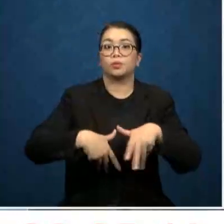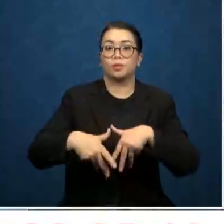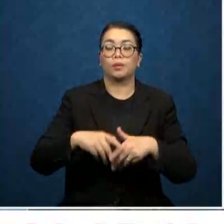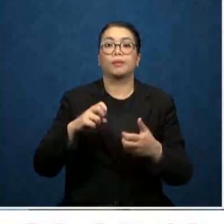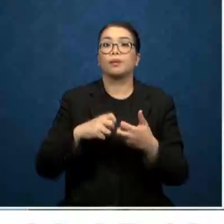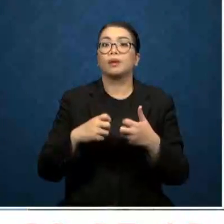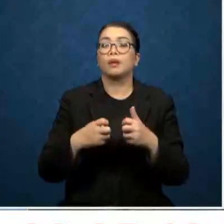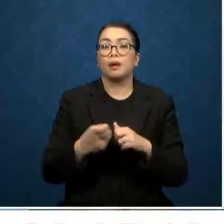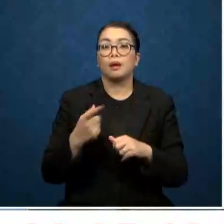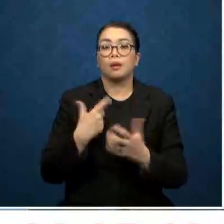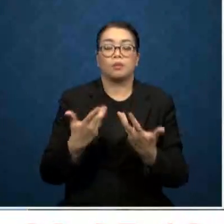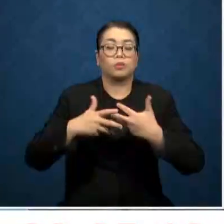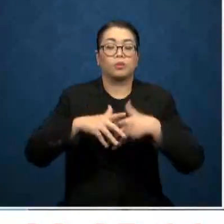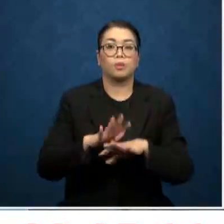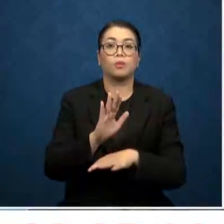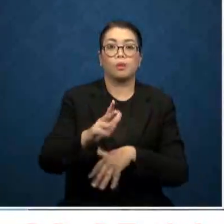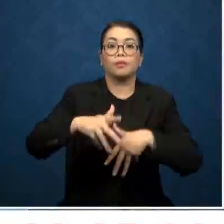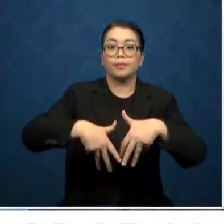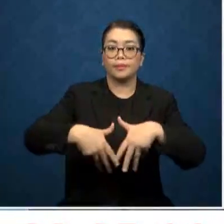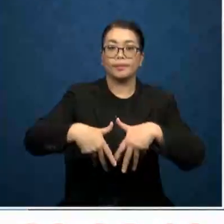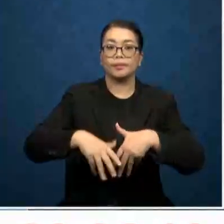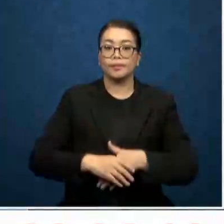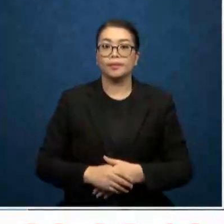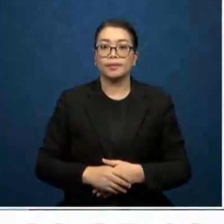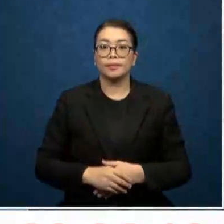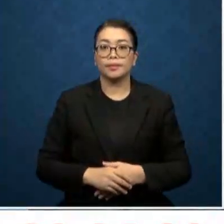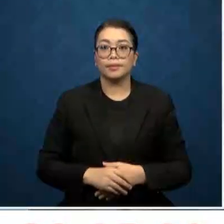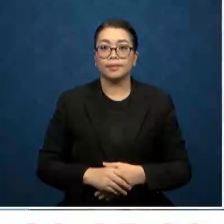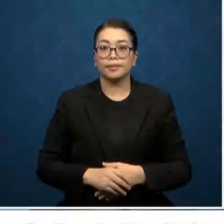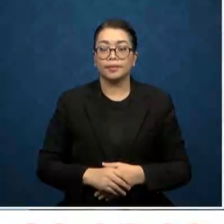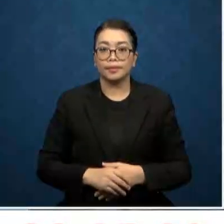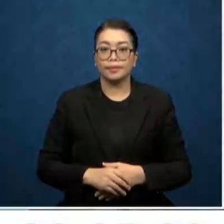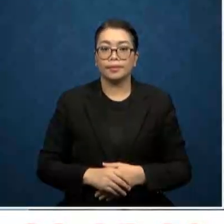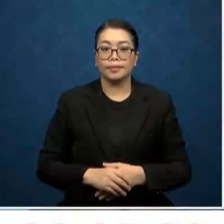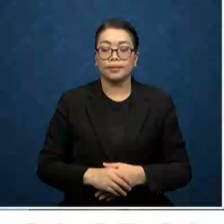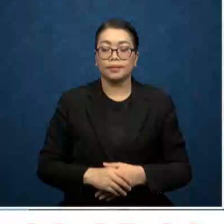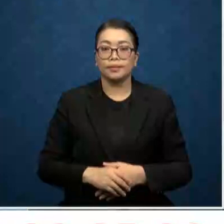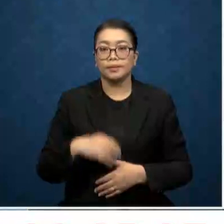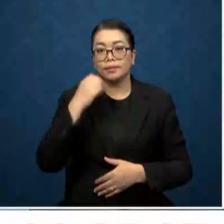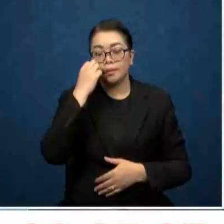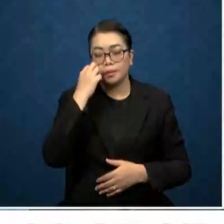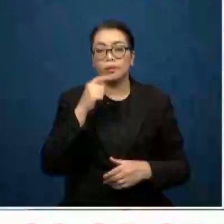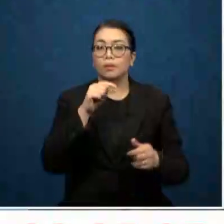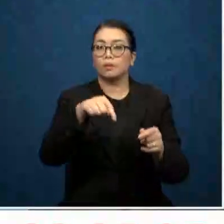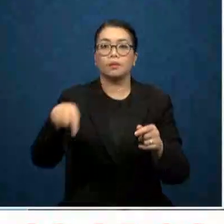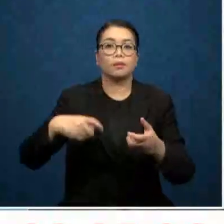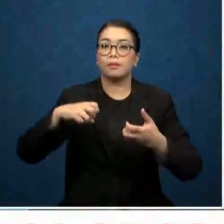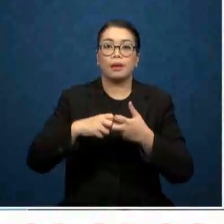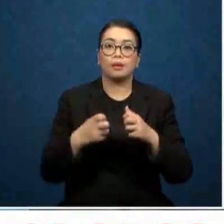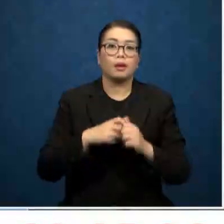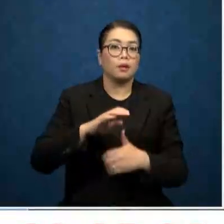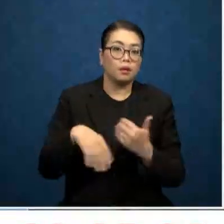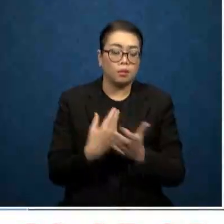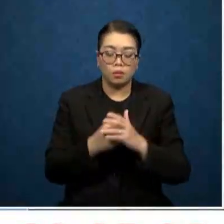ปัญหาการมีส่วนร่วมของประชาชนท่านประธานครับเกือบทุกข้อของปัญหาที่กรรมาธิการ